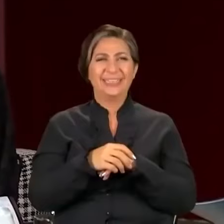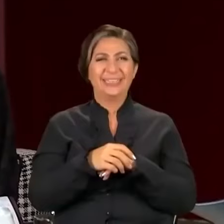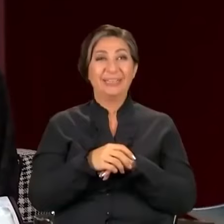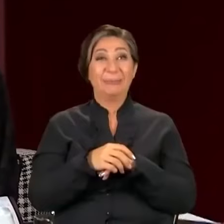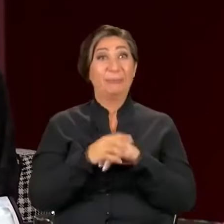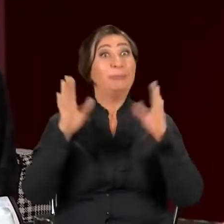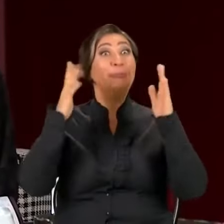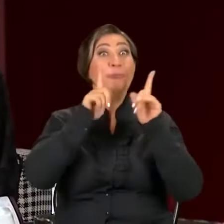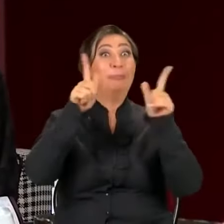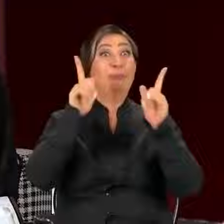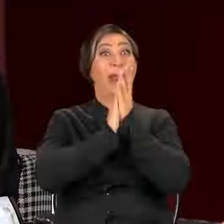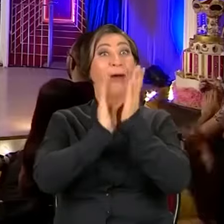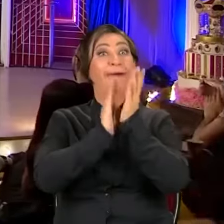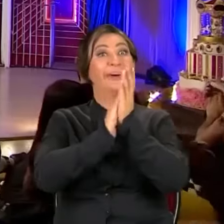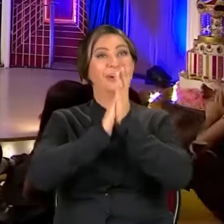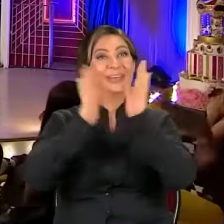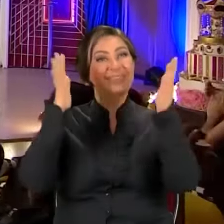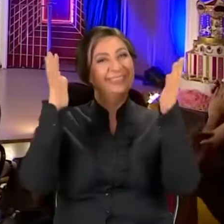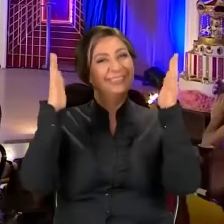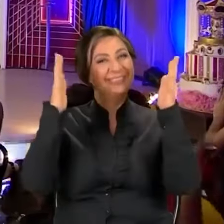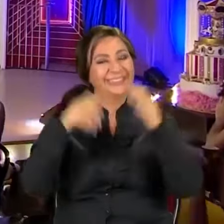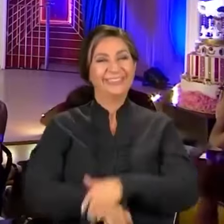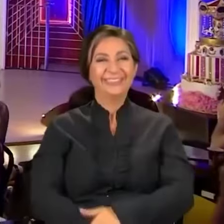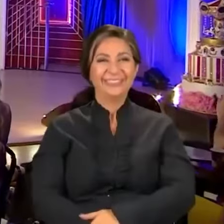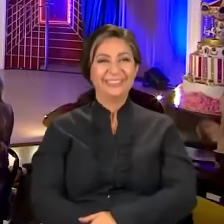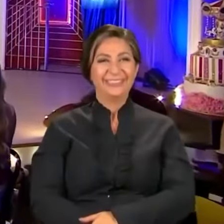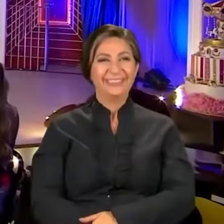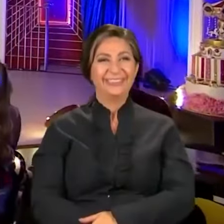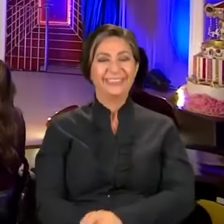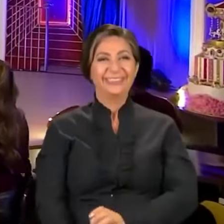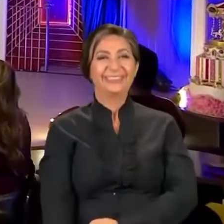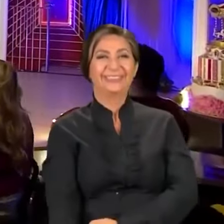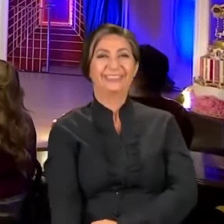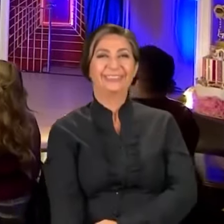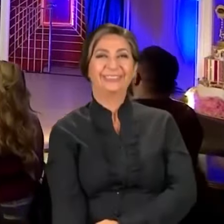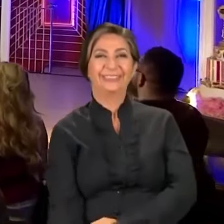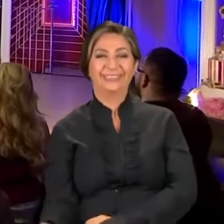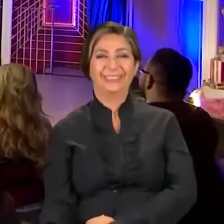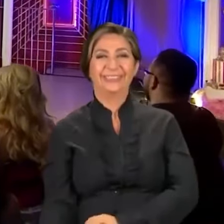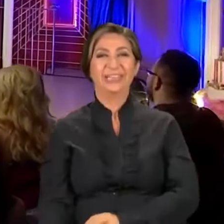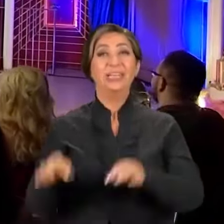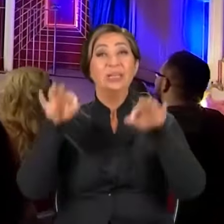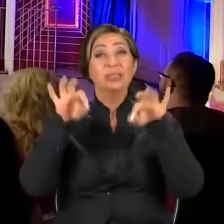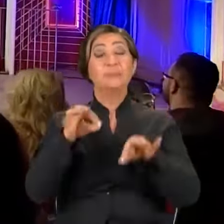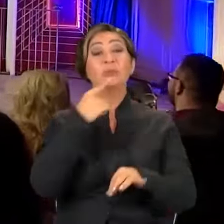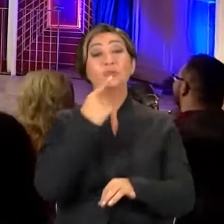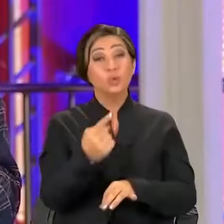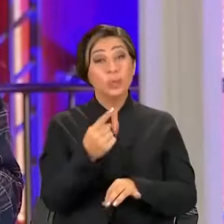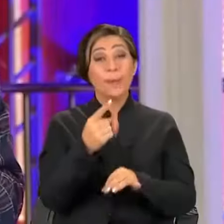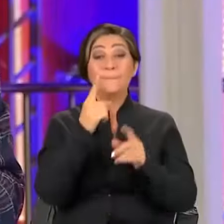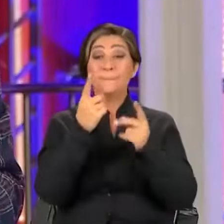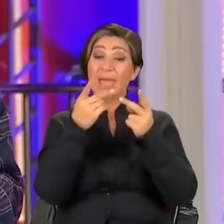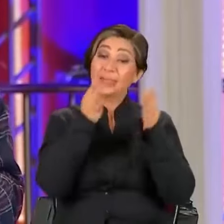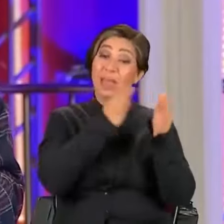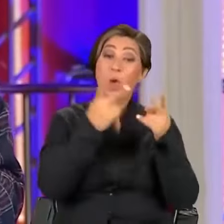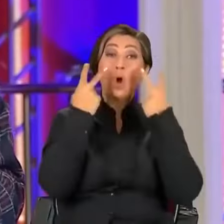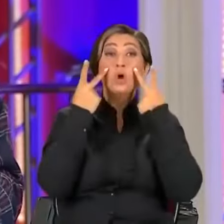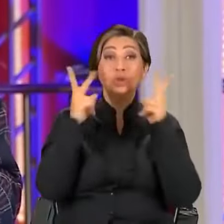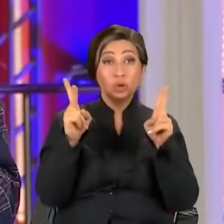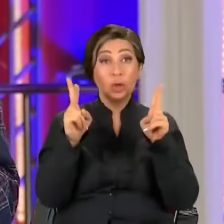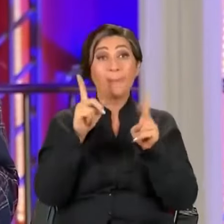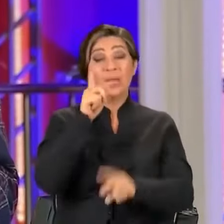Bravo, alkışlıyoruz. Şimdi diyorsun ki bir yandan özgürlük, bir yandan